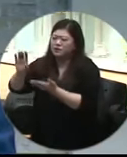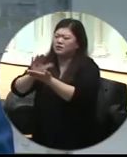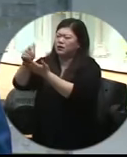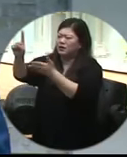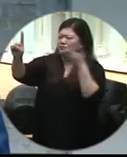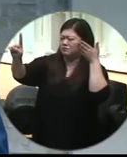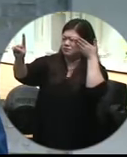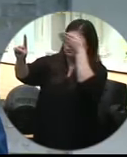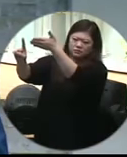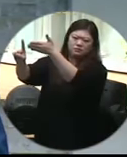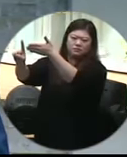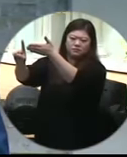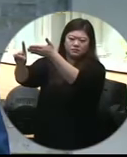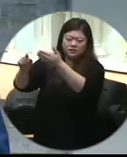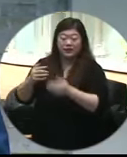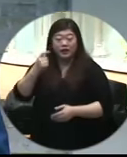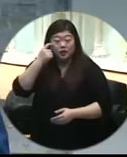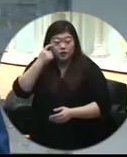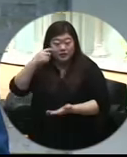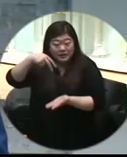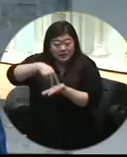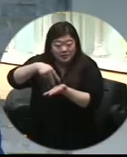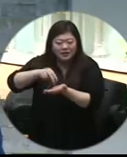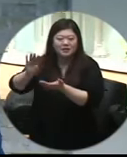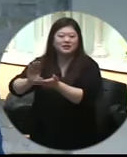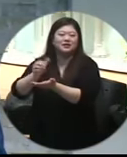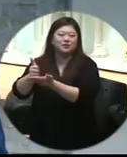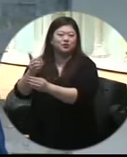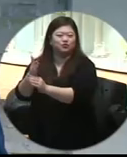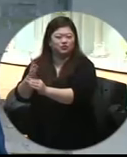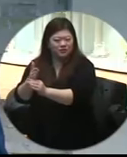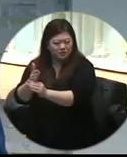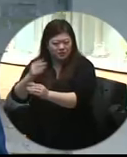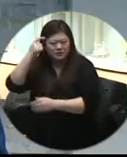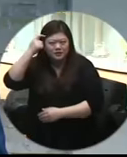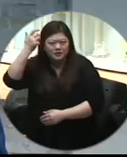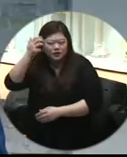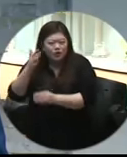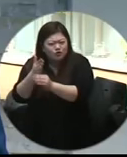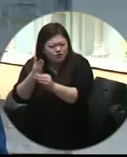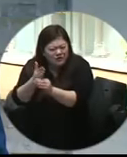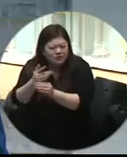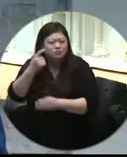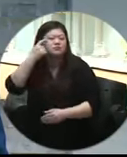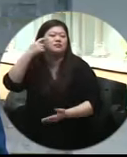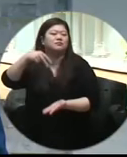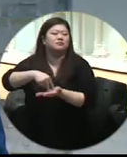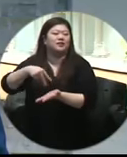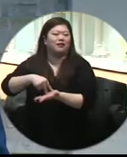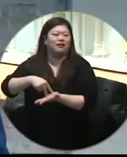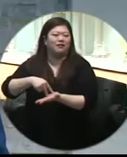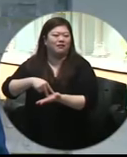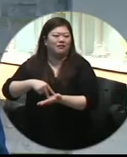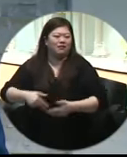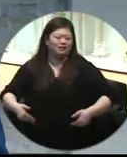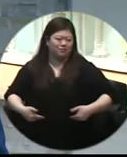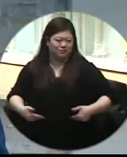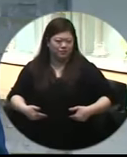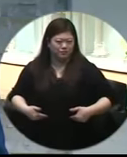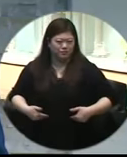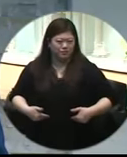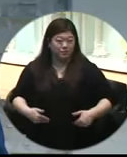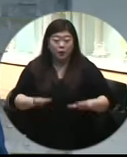영적으로 해석하는 영의 눈이 열린 사람들이 오직의 삶을 살아요. 오늘 이 본문은